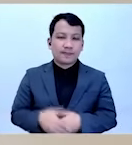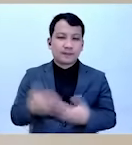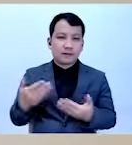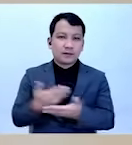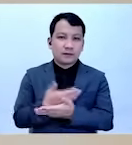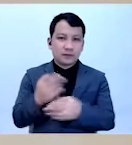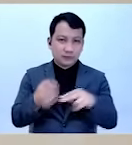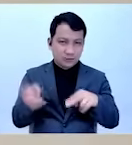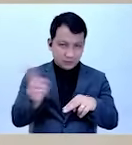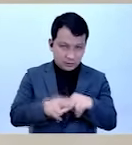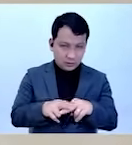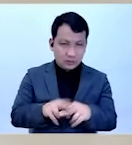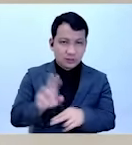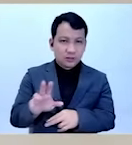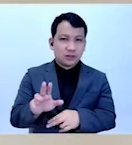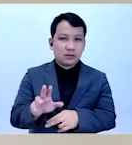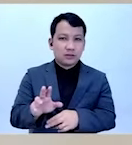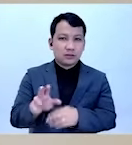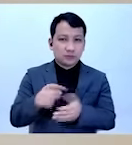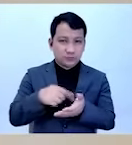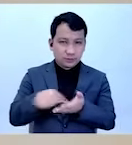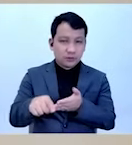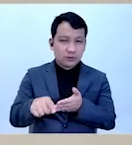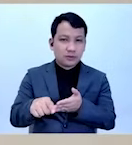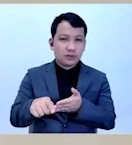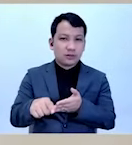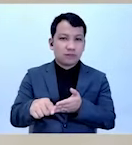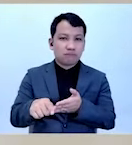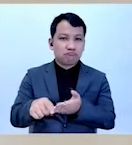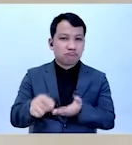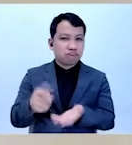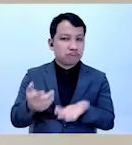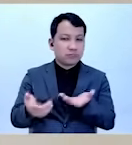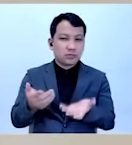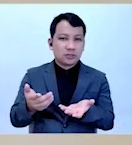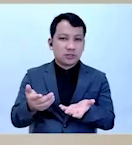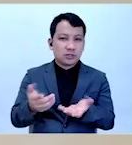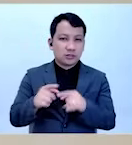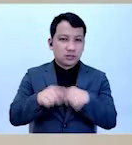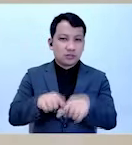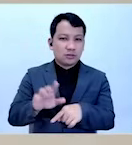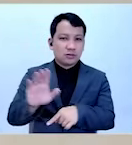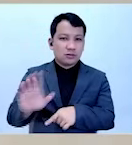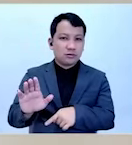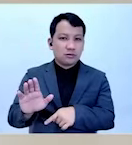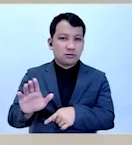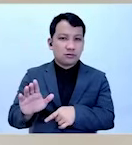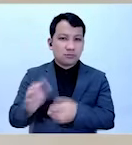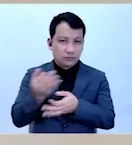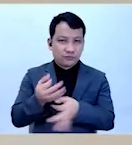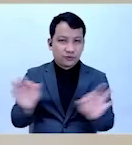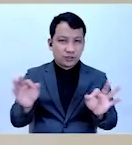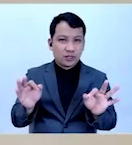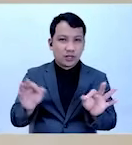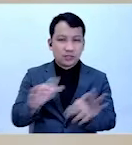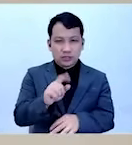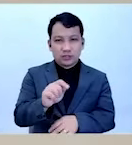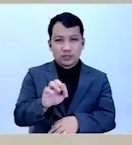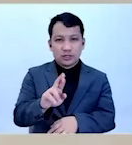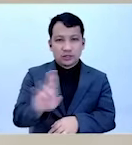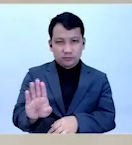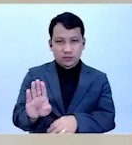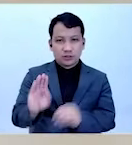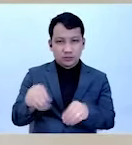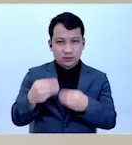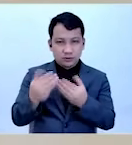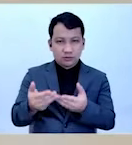additional length natin, and that will be for free until the toll regulatory